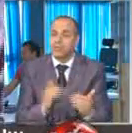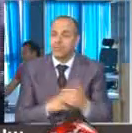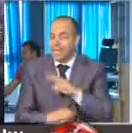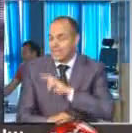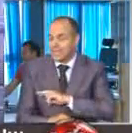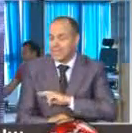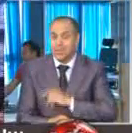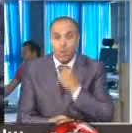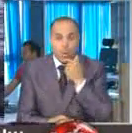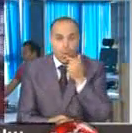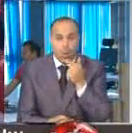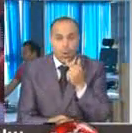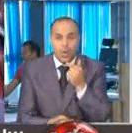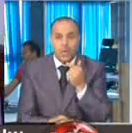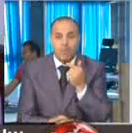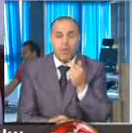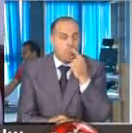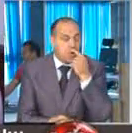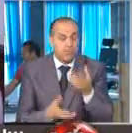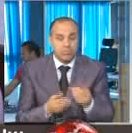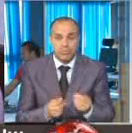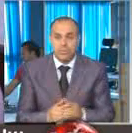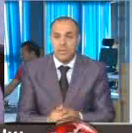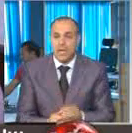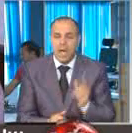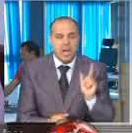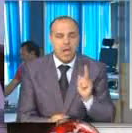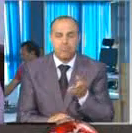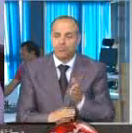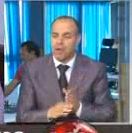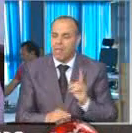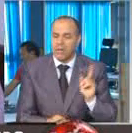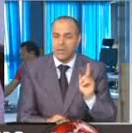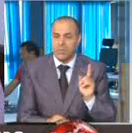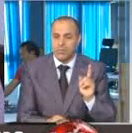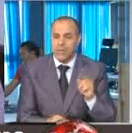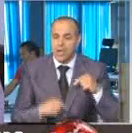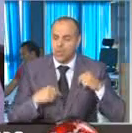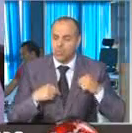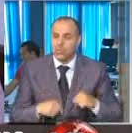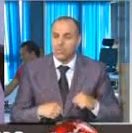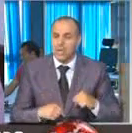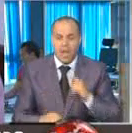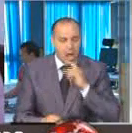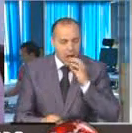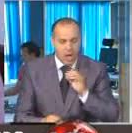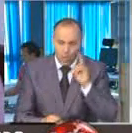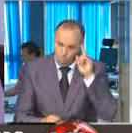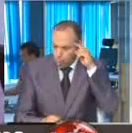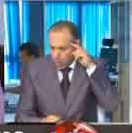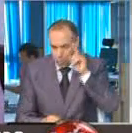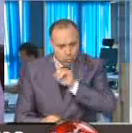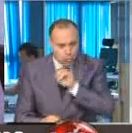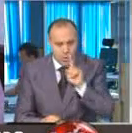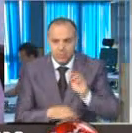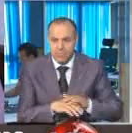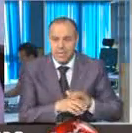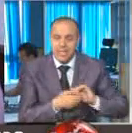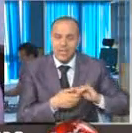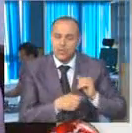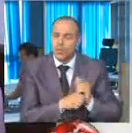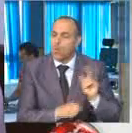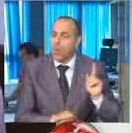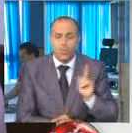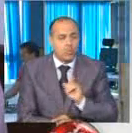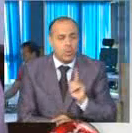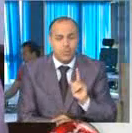الاجتماعية قصد إنقاذها من الإفلاس. ماناش مستعدين أنه الحكومة تقرر من جهة واحدة دون استشارة الاتحاد العام للتونسي